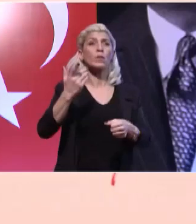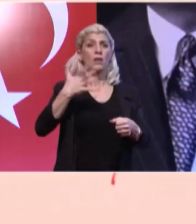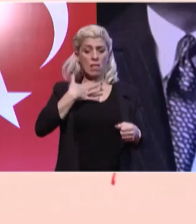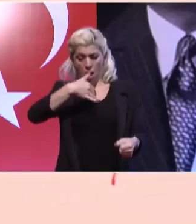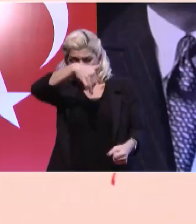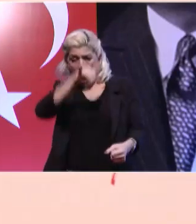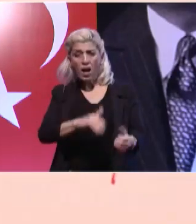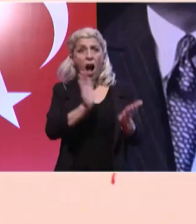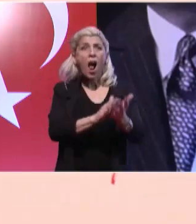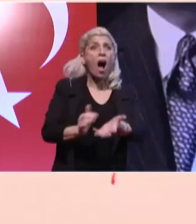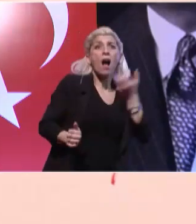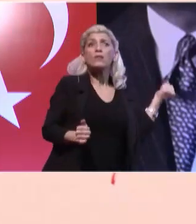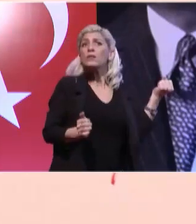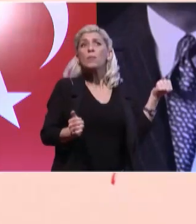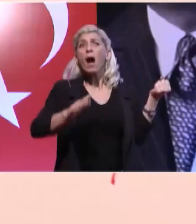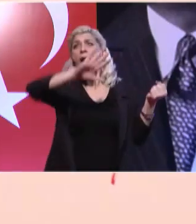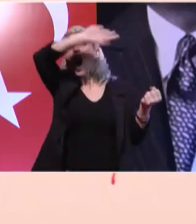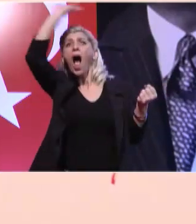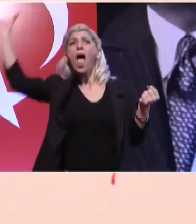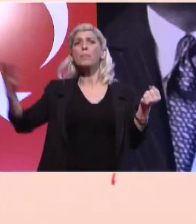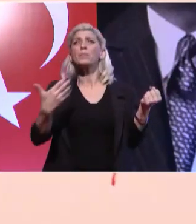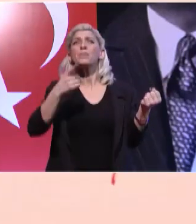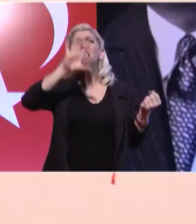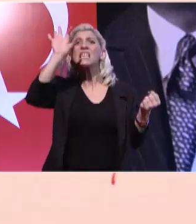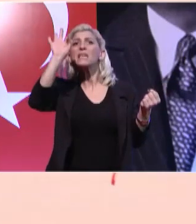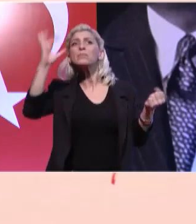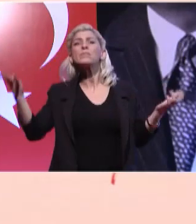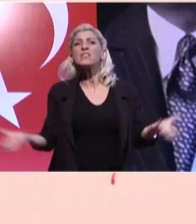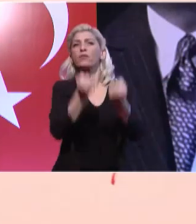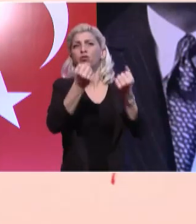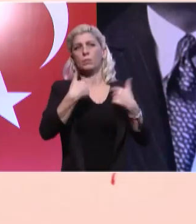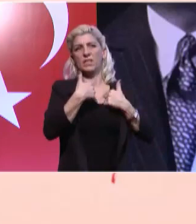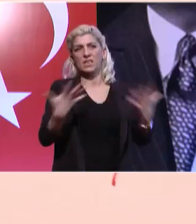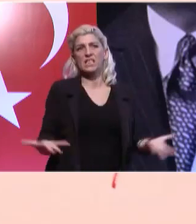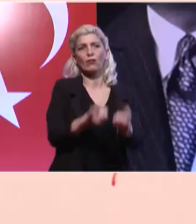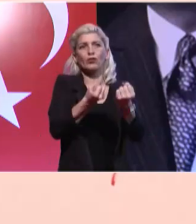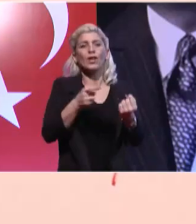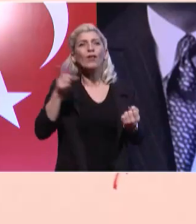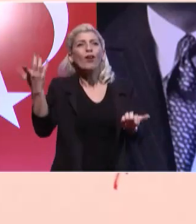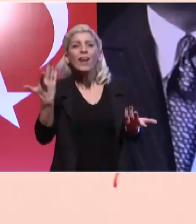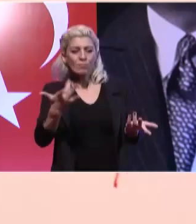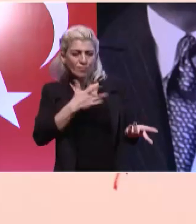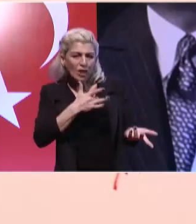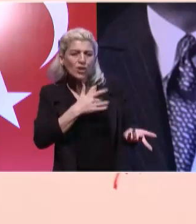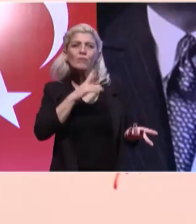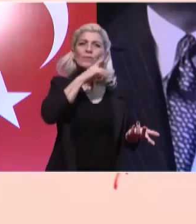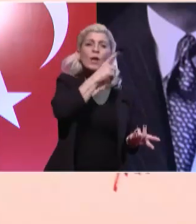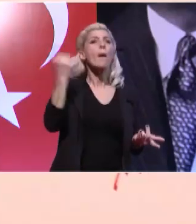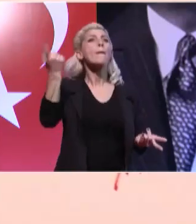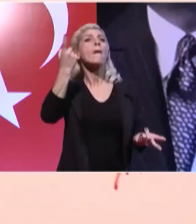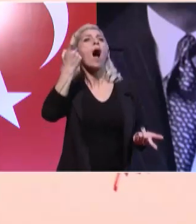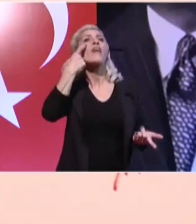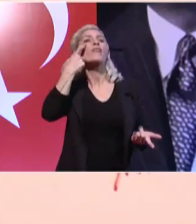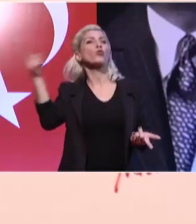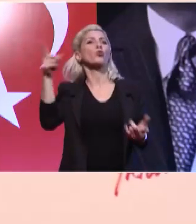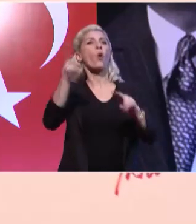alınıyorsa, mazlum milletlerin hakkını savunacak olan yine bizleriz. Çünkü mazlum milletler Mustafa Kemal'i örnek